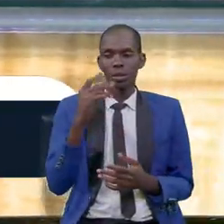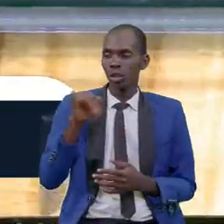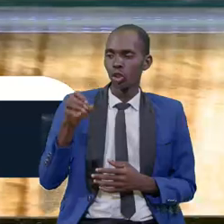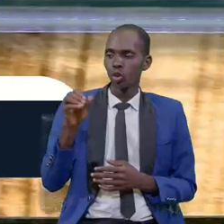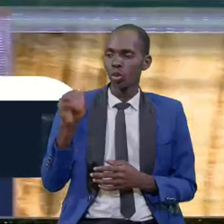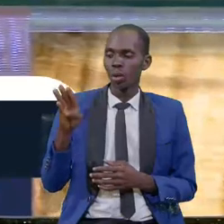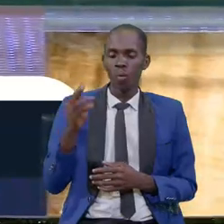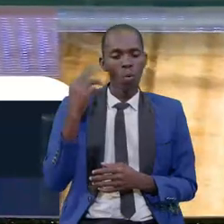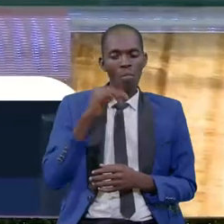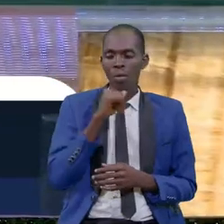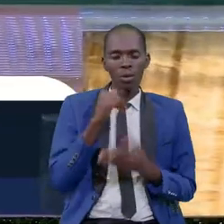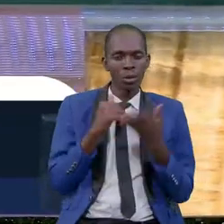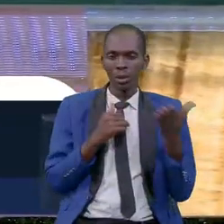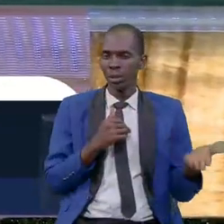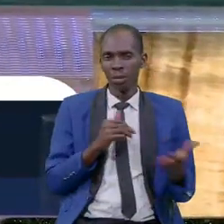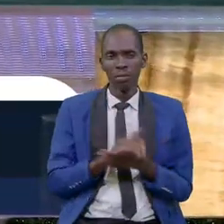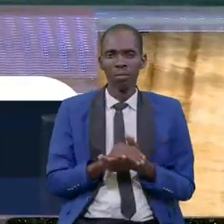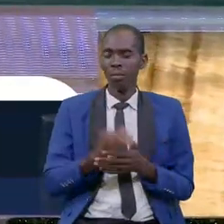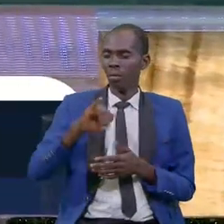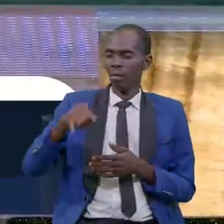Joab n'était pas là. Joab,